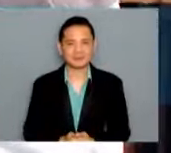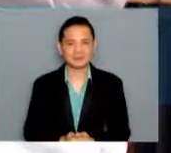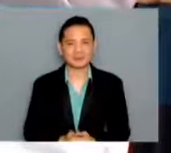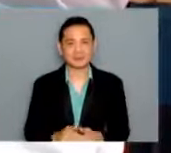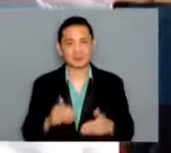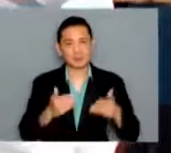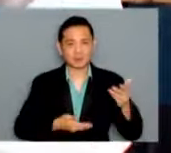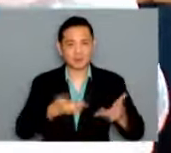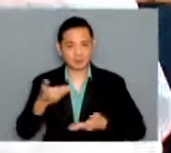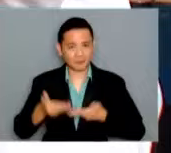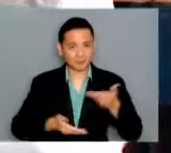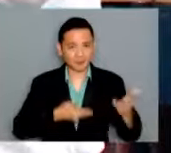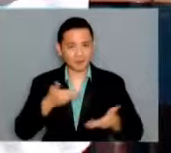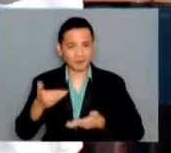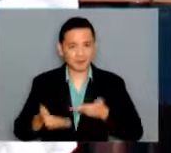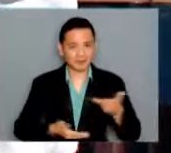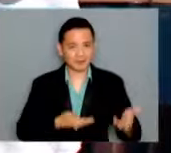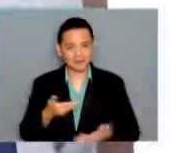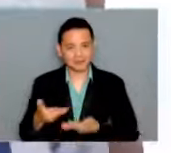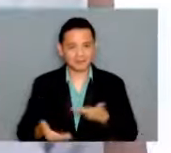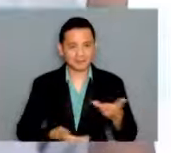Kapatid Network, Kuya Mark!